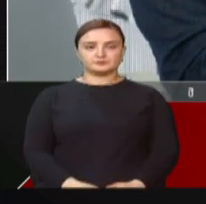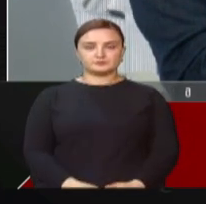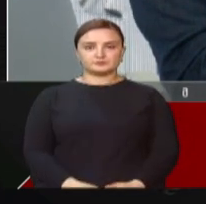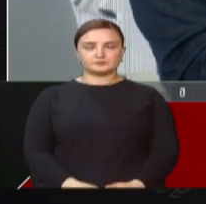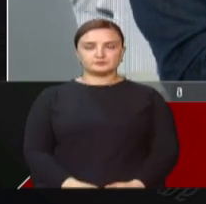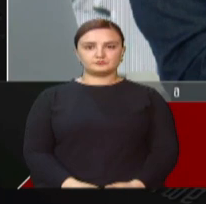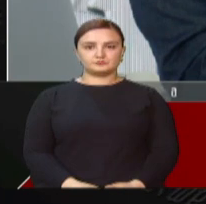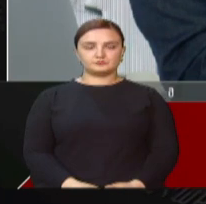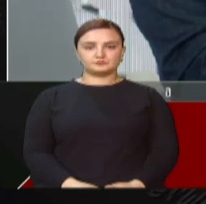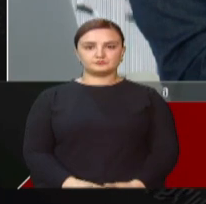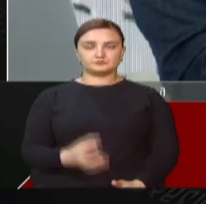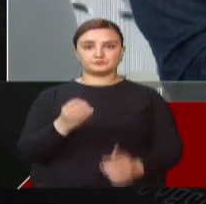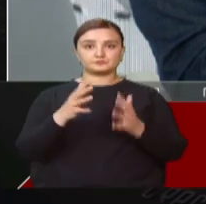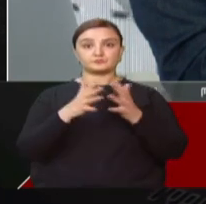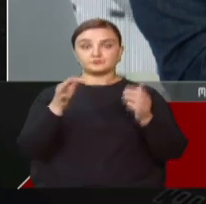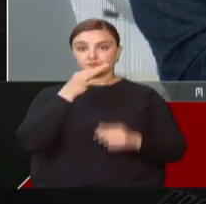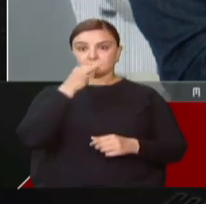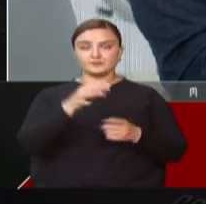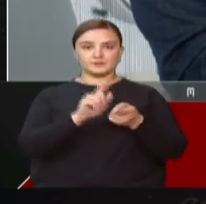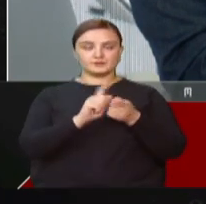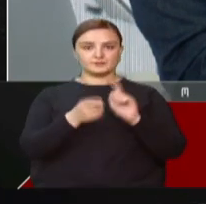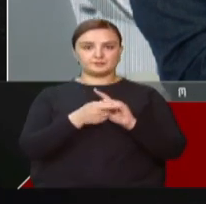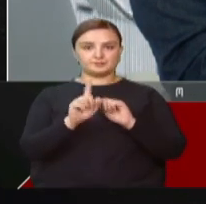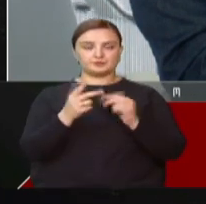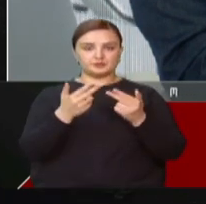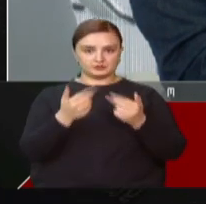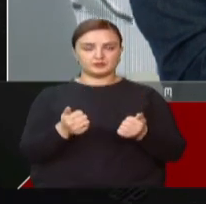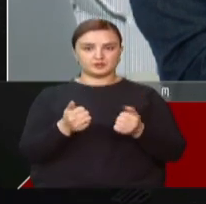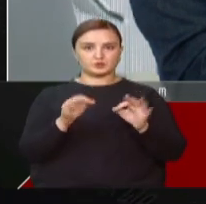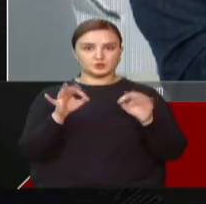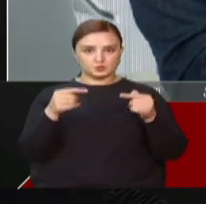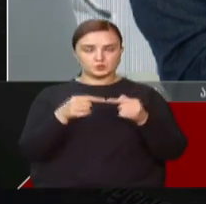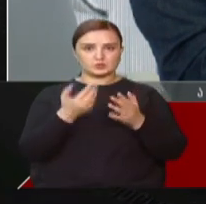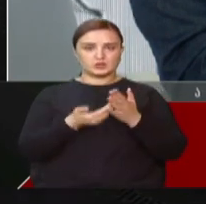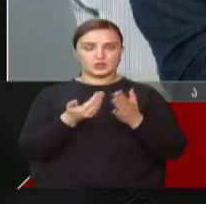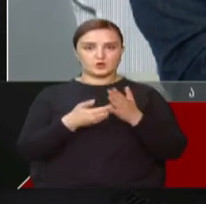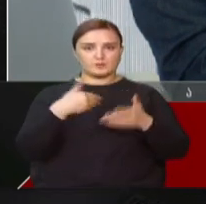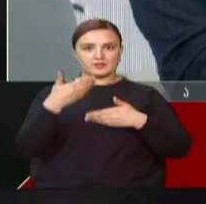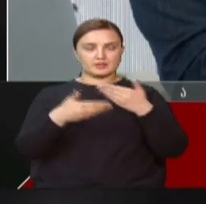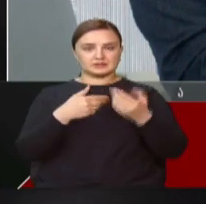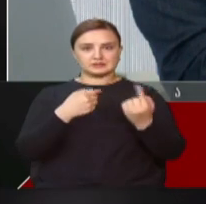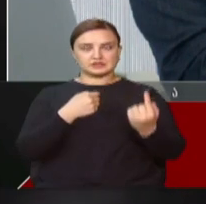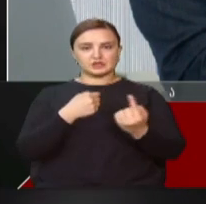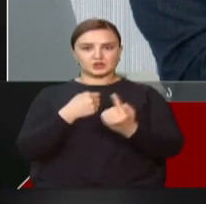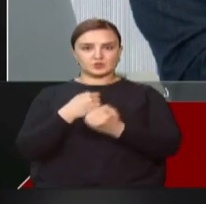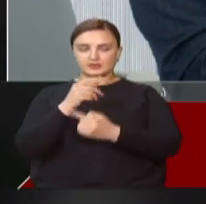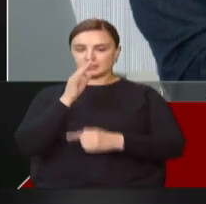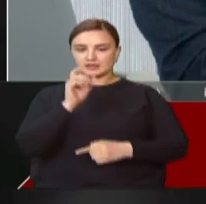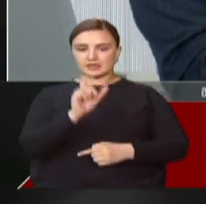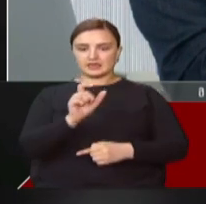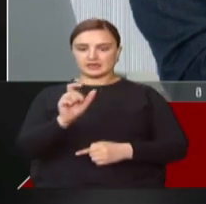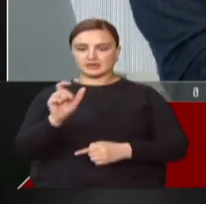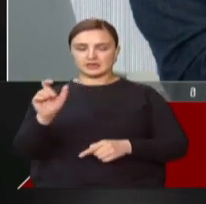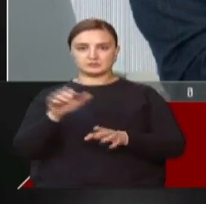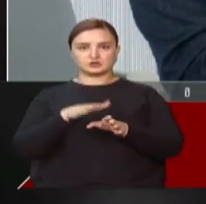Მე უფრო მეცაც გეტყვით და დაგიდასტურებთ პირიქით, ასე იგი, რომ დიახ, ზუსტად ამ რეკომენდაციების თითეული, ასე ვთქვათ, ეტაპის შესრულების